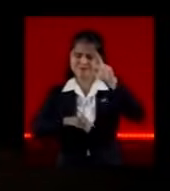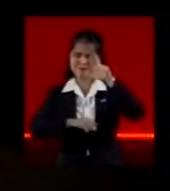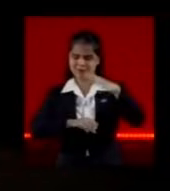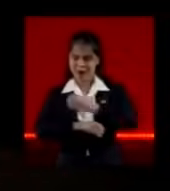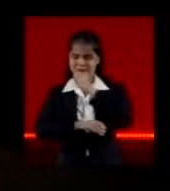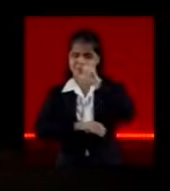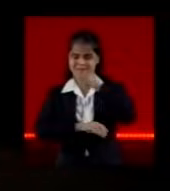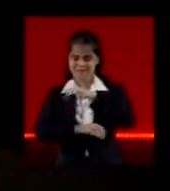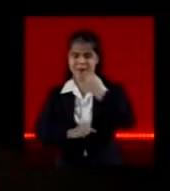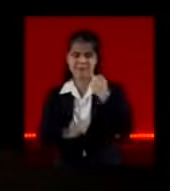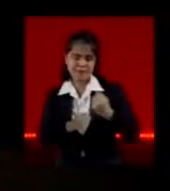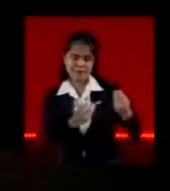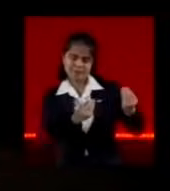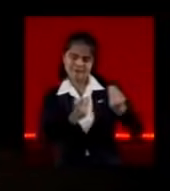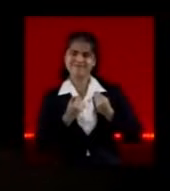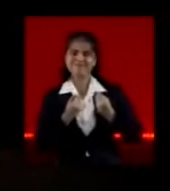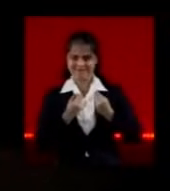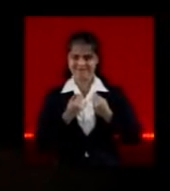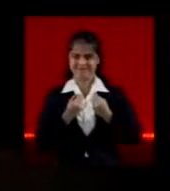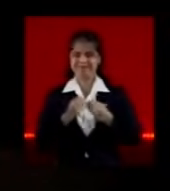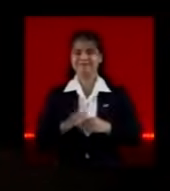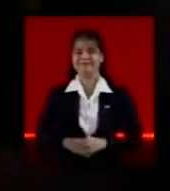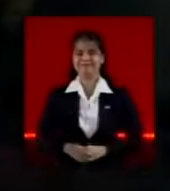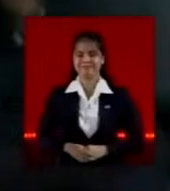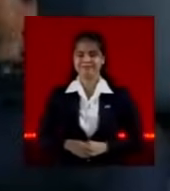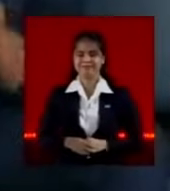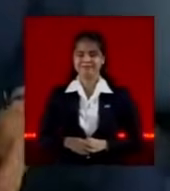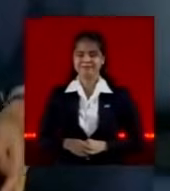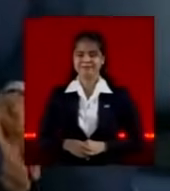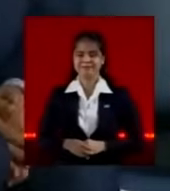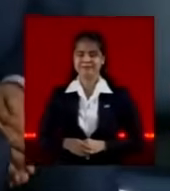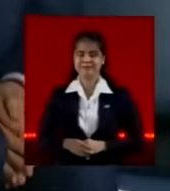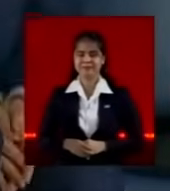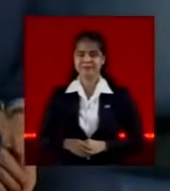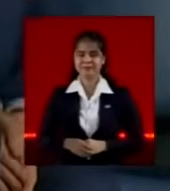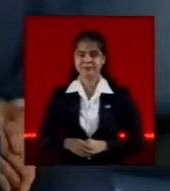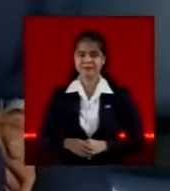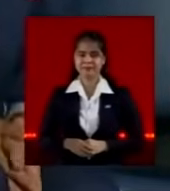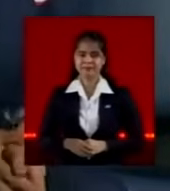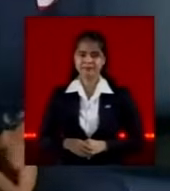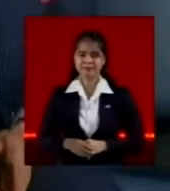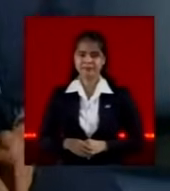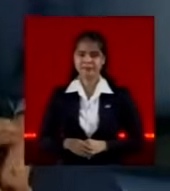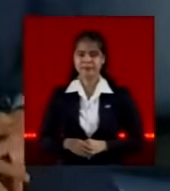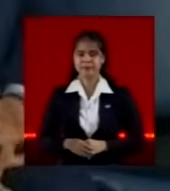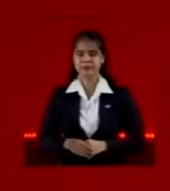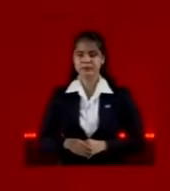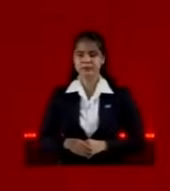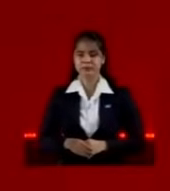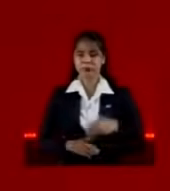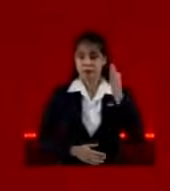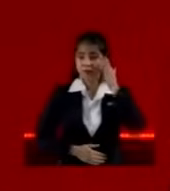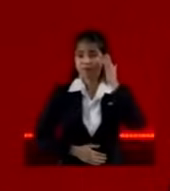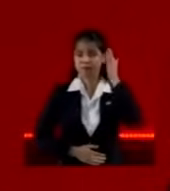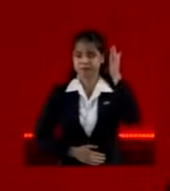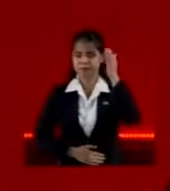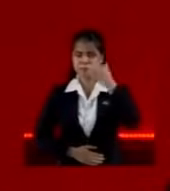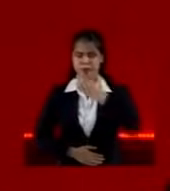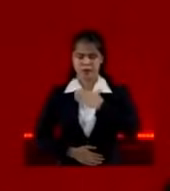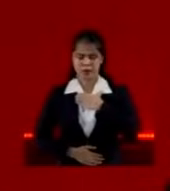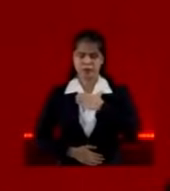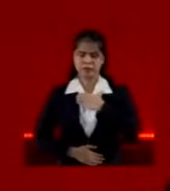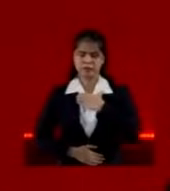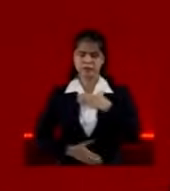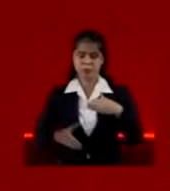ามอาจจะมีหรือไม่มีหรือมีสงครามย่อยทะเลจีนใต้ไต้หวันก็อาจจะเกิดขึ้นได้ถูกไหมครับแต่ในขณะเดียว